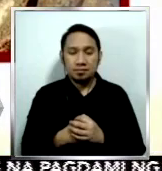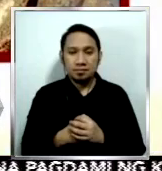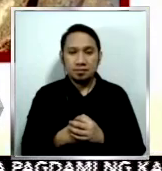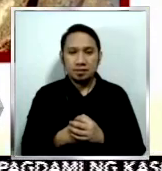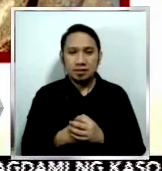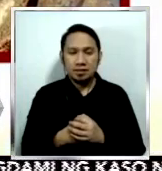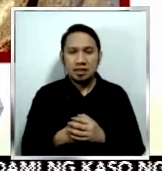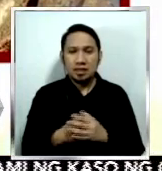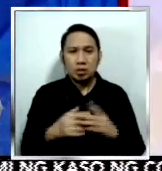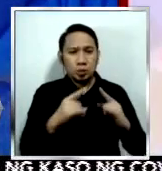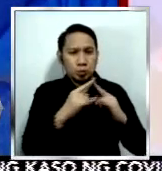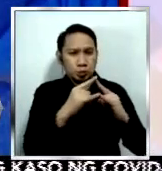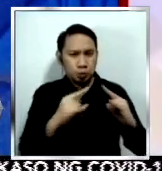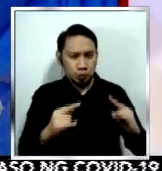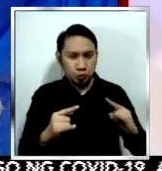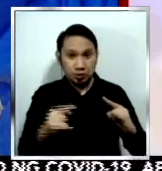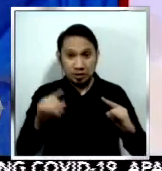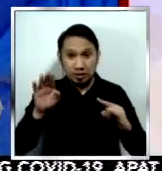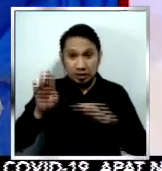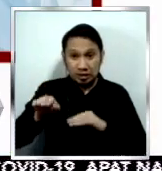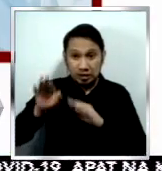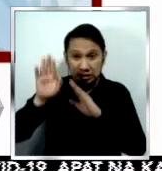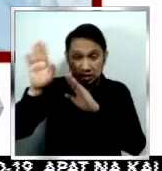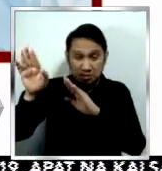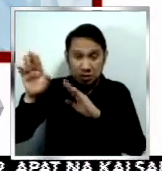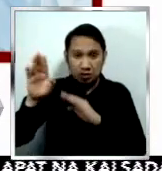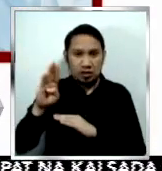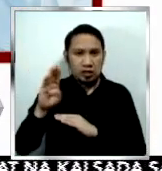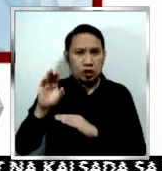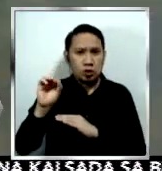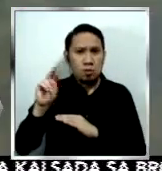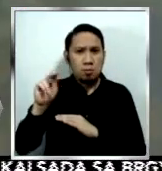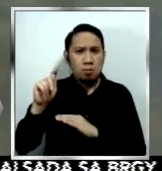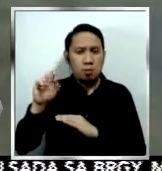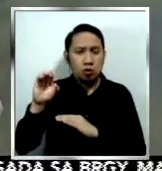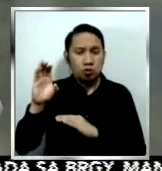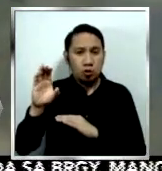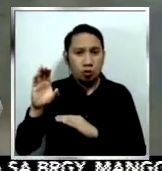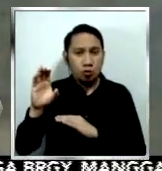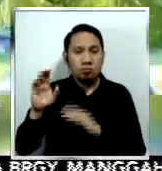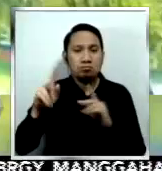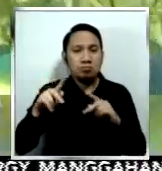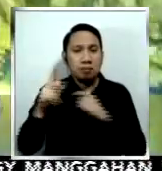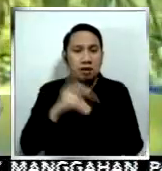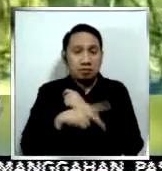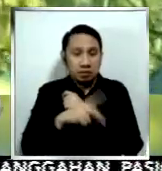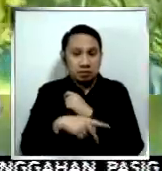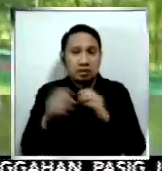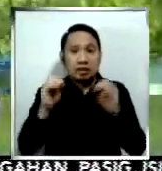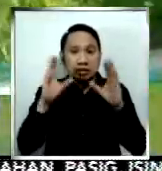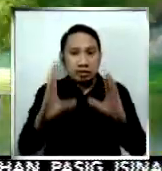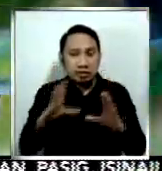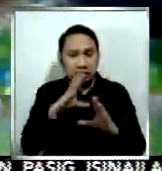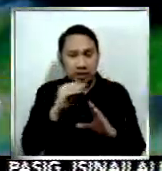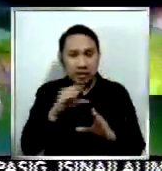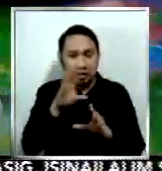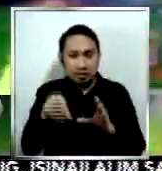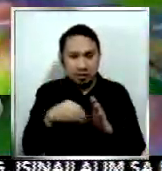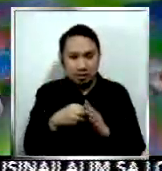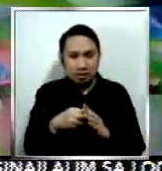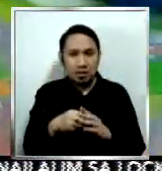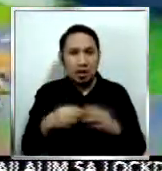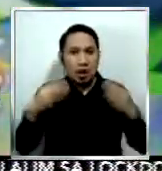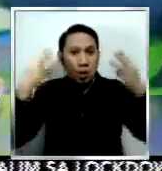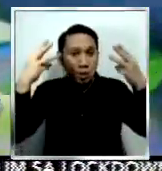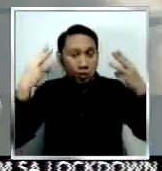Nag-camping na sa gilid ng bundok sa Bontoc Mountain Province si Teacher Jerzane at kanyang mga kasama para sa webinar ng DepEd.